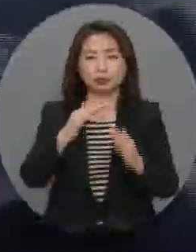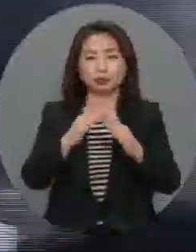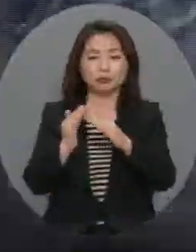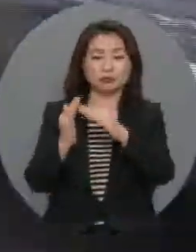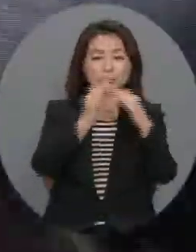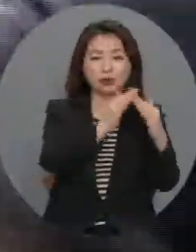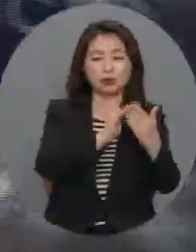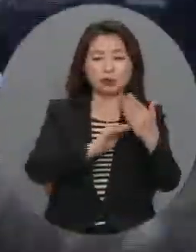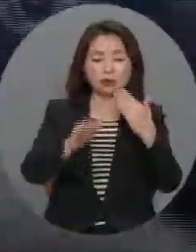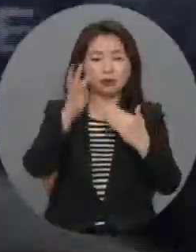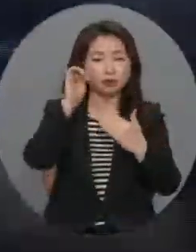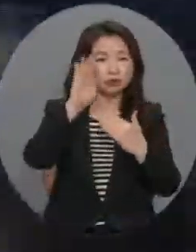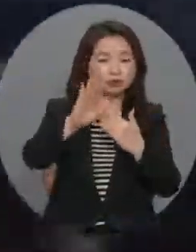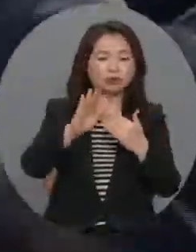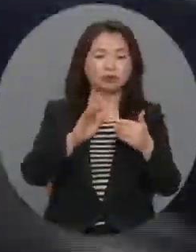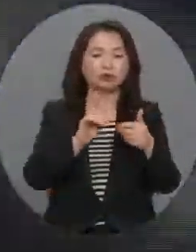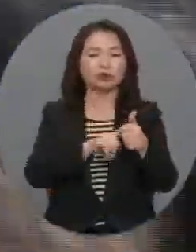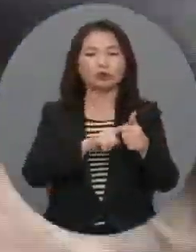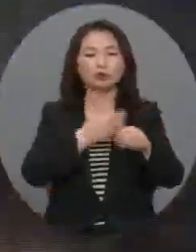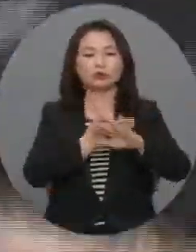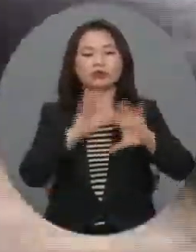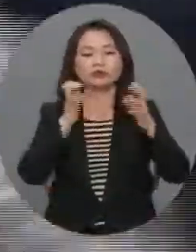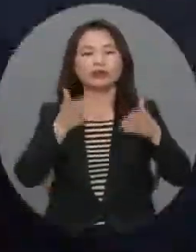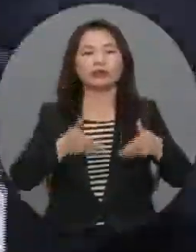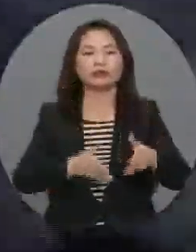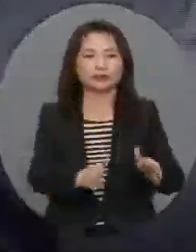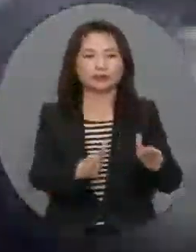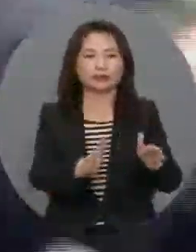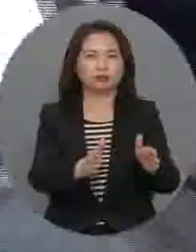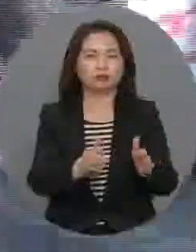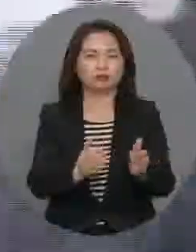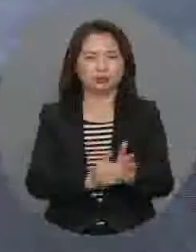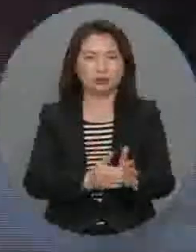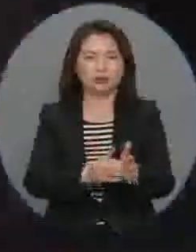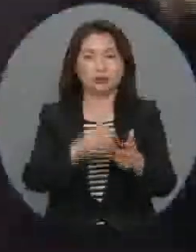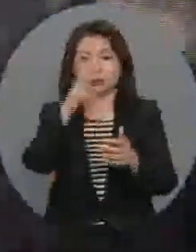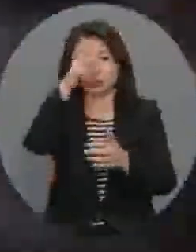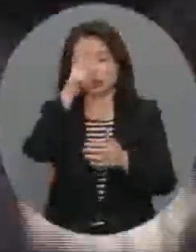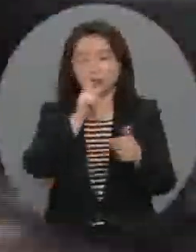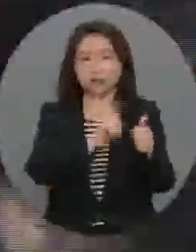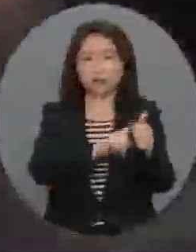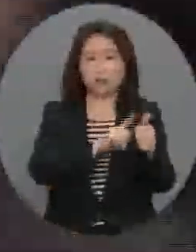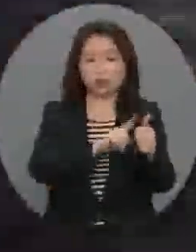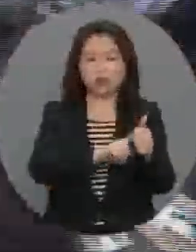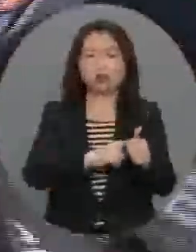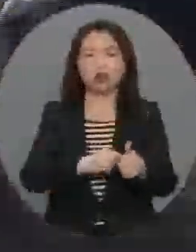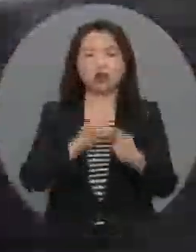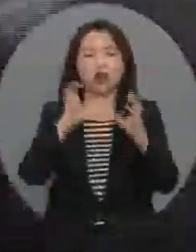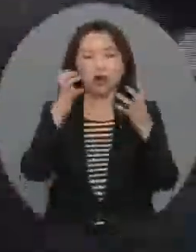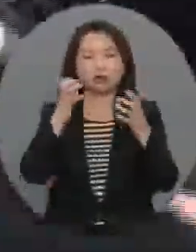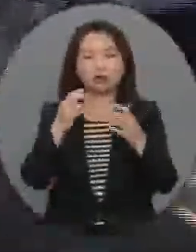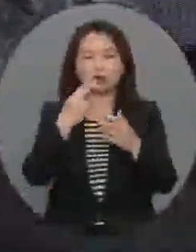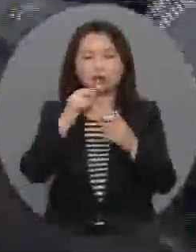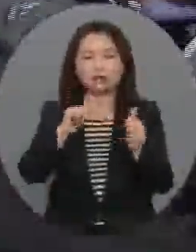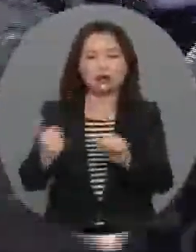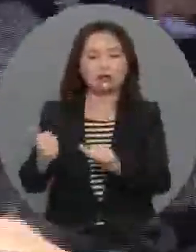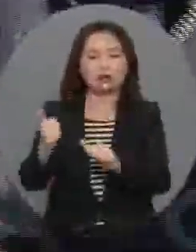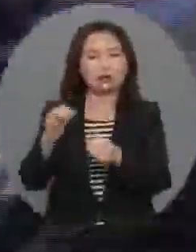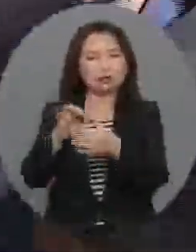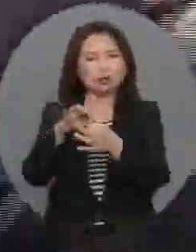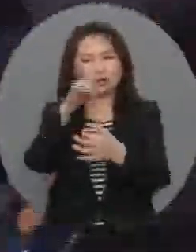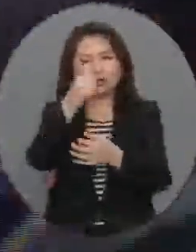집을 나온 지 며칠 안돼 A씨는 또 다른 아이를 출산했습니다. 경찰은 A씨를 상대로 아이의 사망에